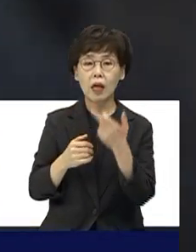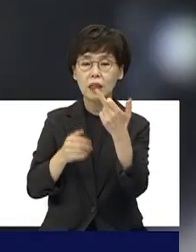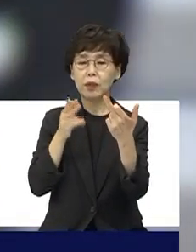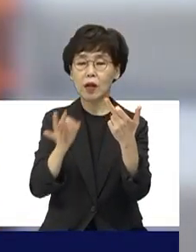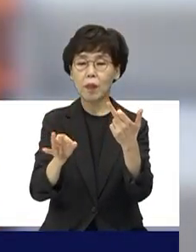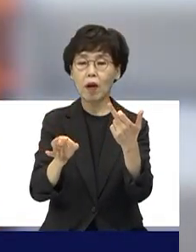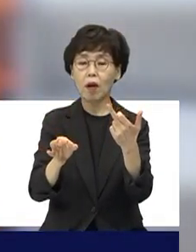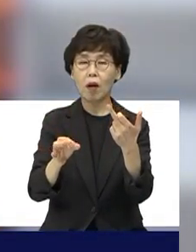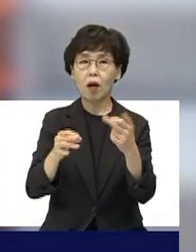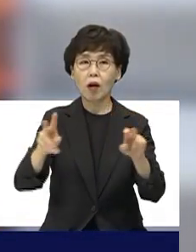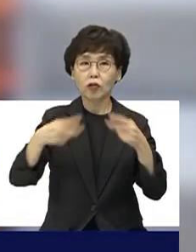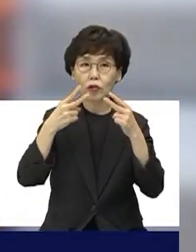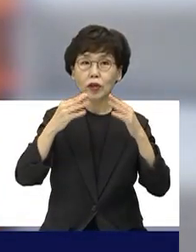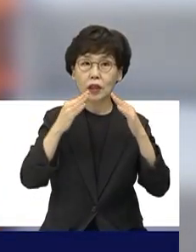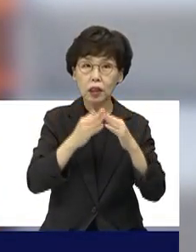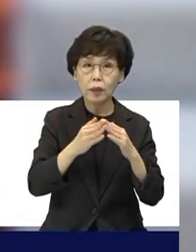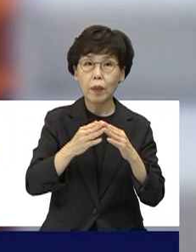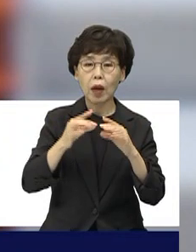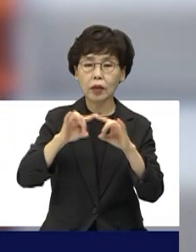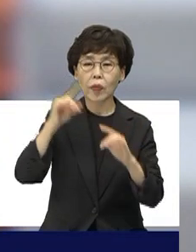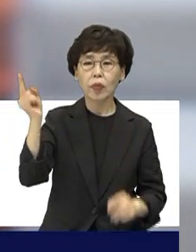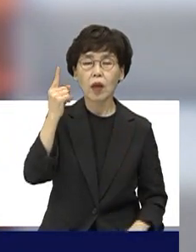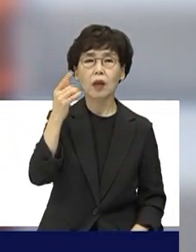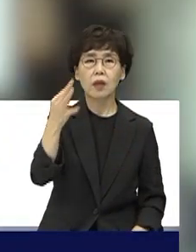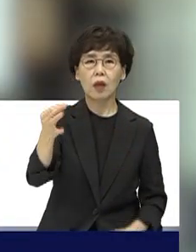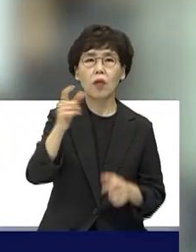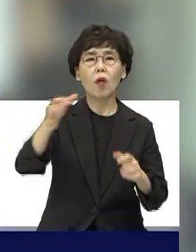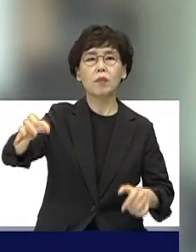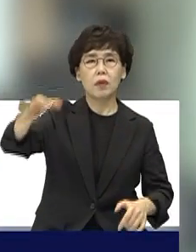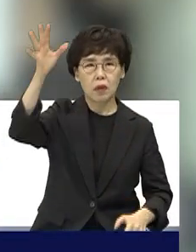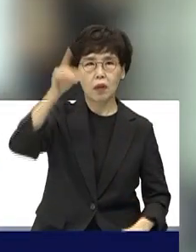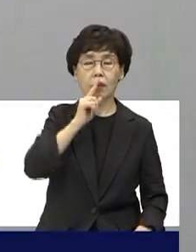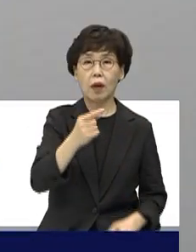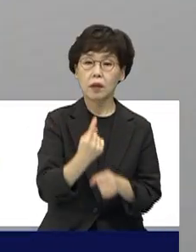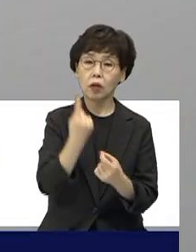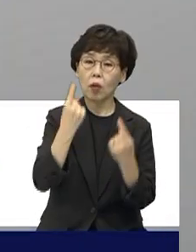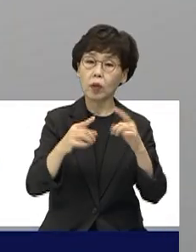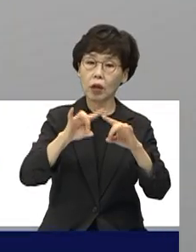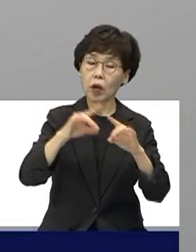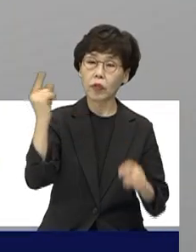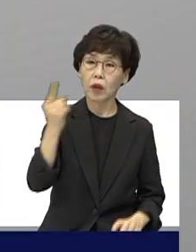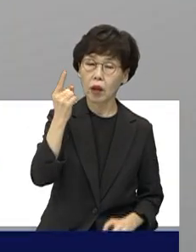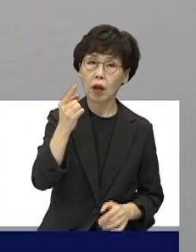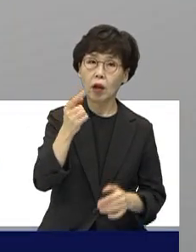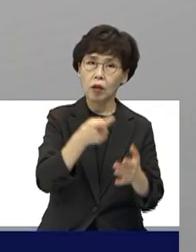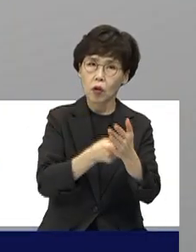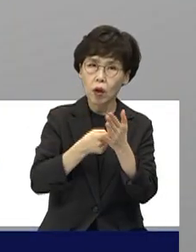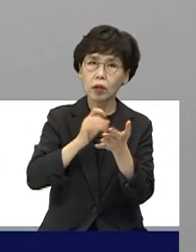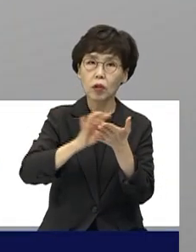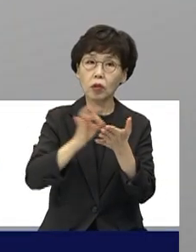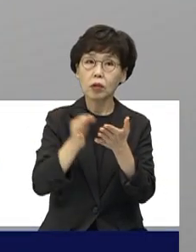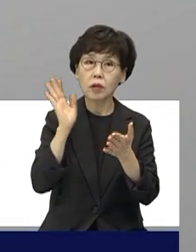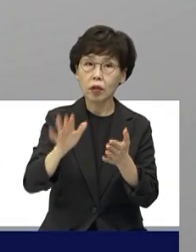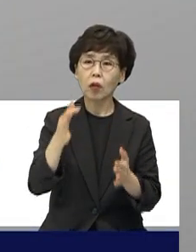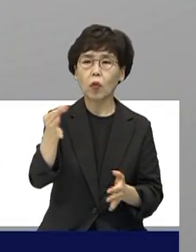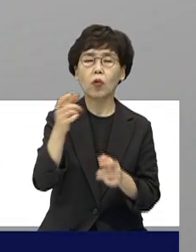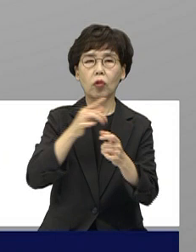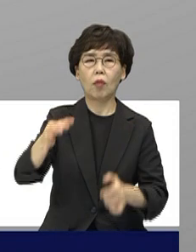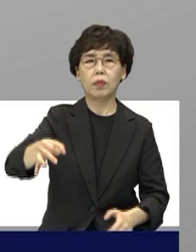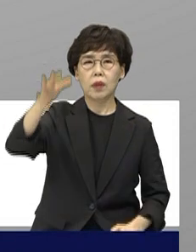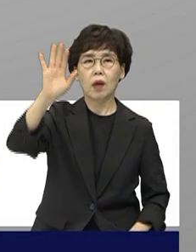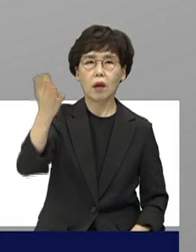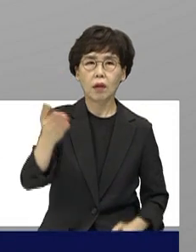분식집 전기요금이 월세보다 많다고 토로했고 그 밑으론 작년보다 전기를 더 적게 썼는데 오히려 요금 쭉